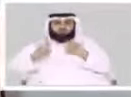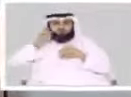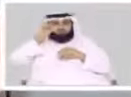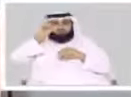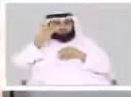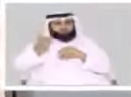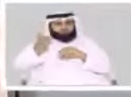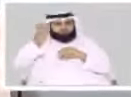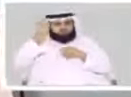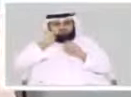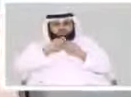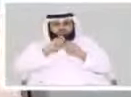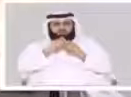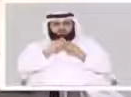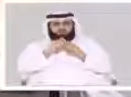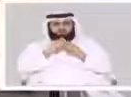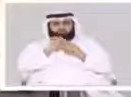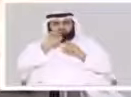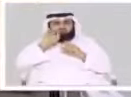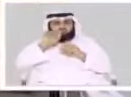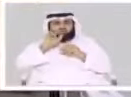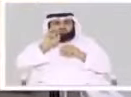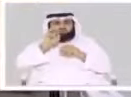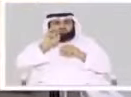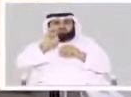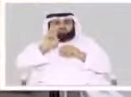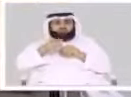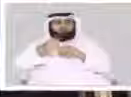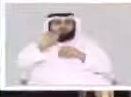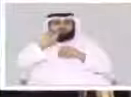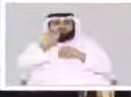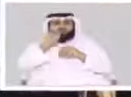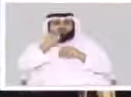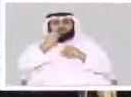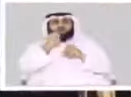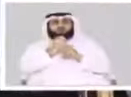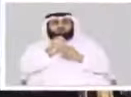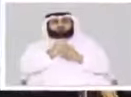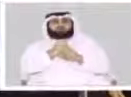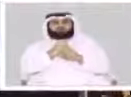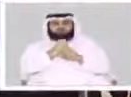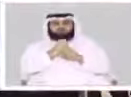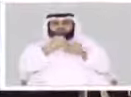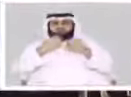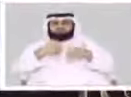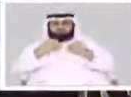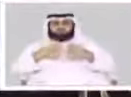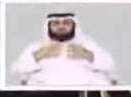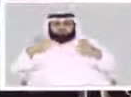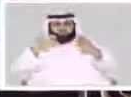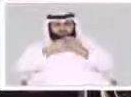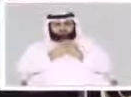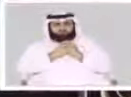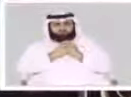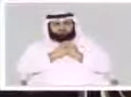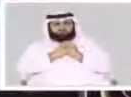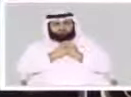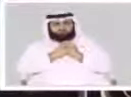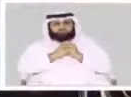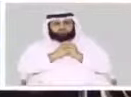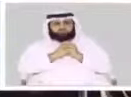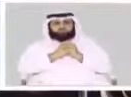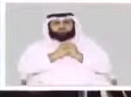وجل أخذ ميثاقهم فتركوا العمل بكثير من أحكام هذا الميثاق. نعم، نحن نحذر